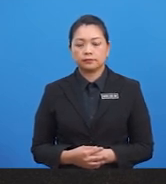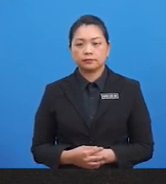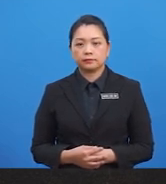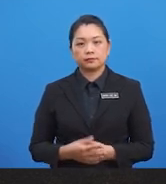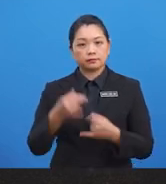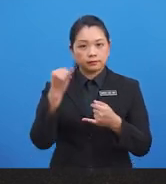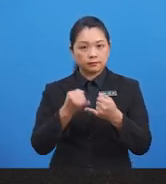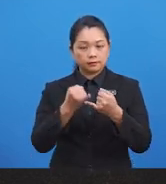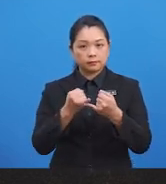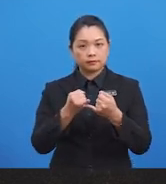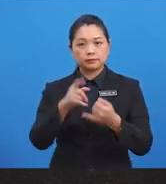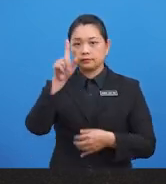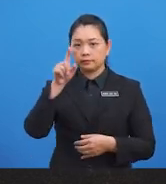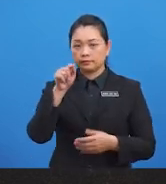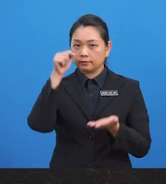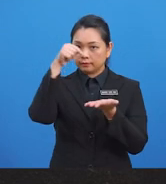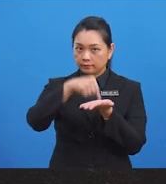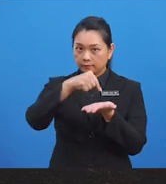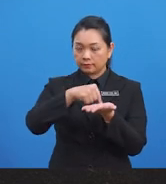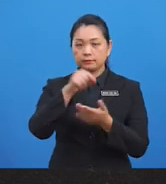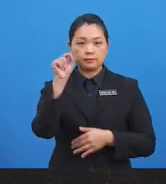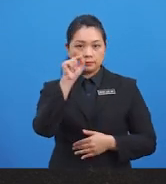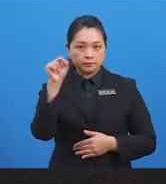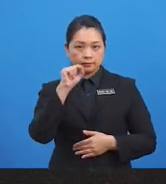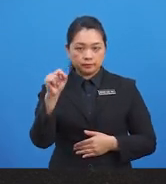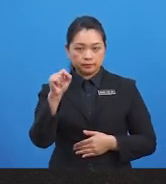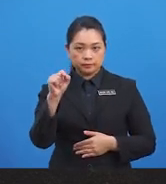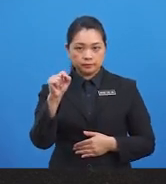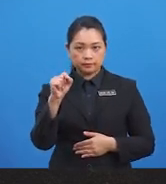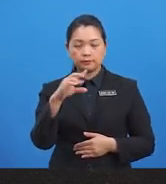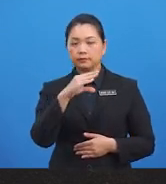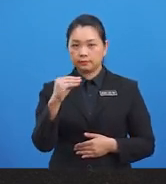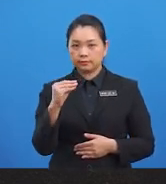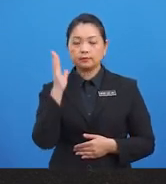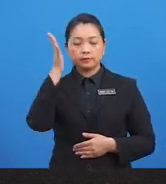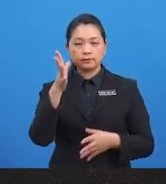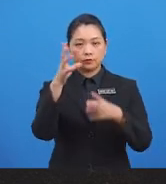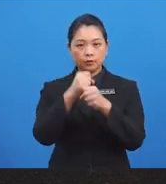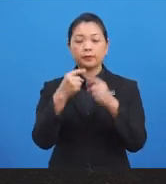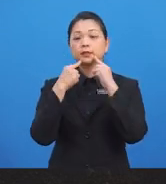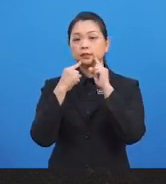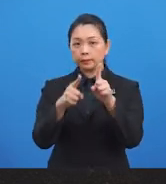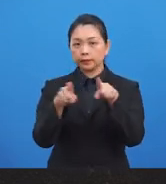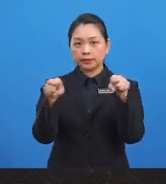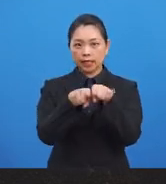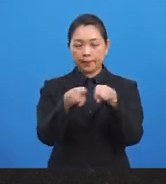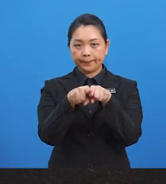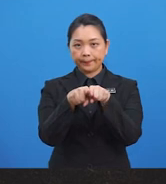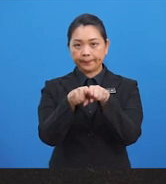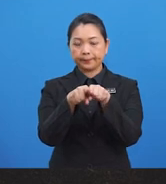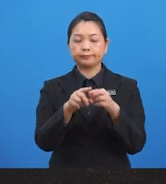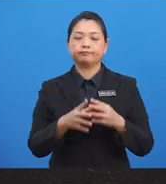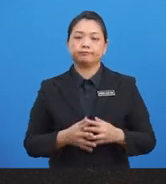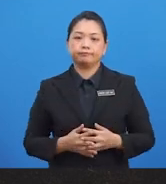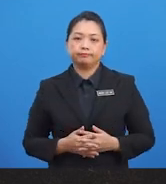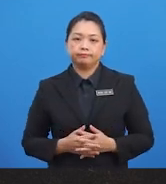Pastikan paparan di kalkulator anda sama seperti paparan di skrin. Dan akhir sekali, tekan